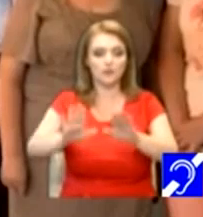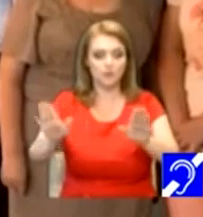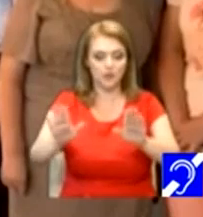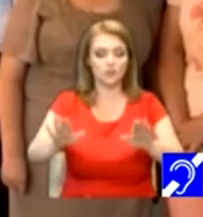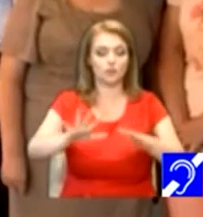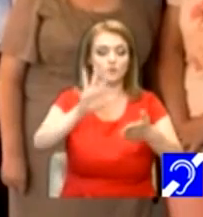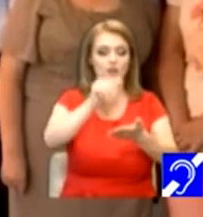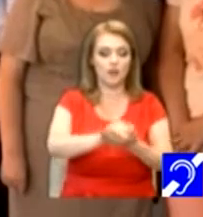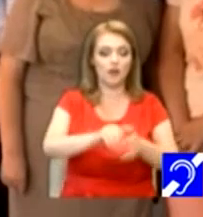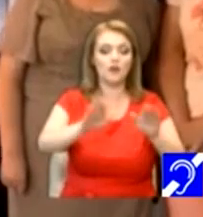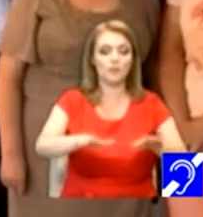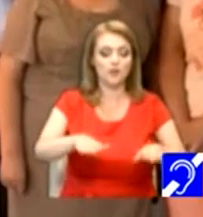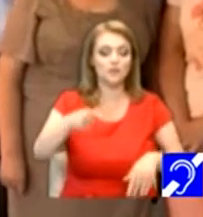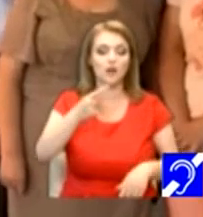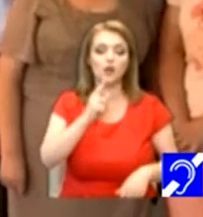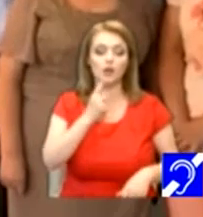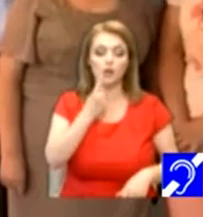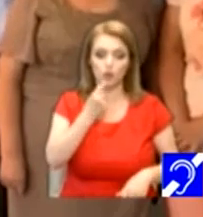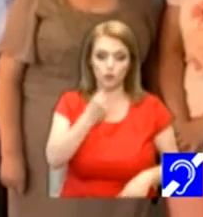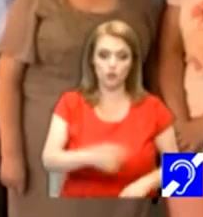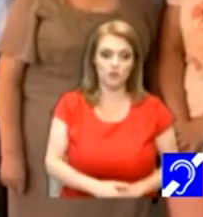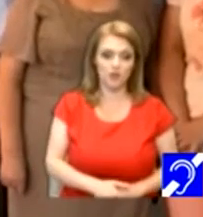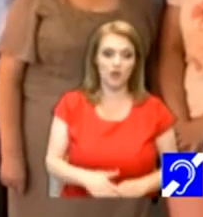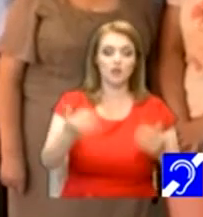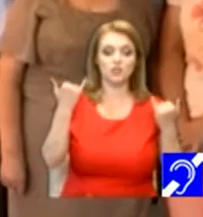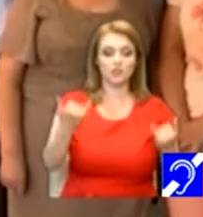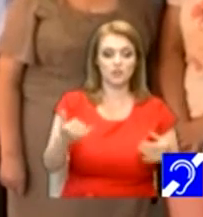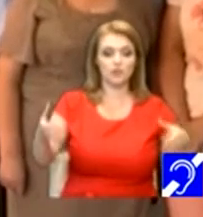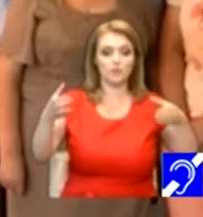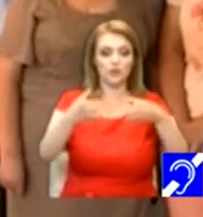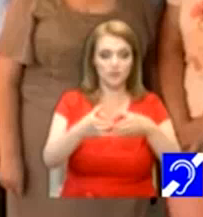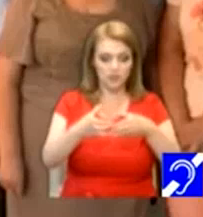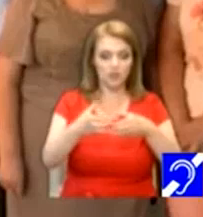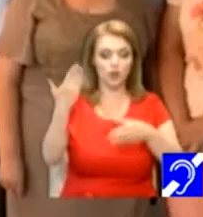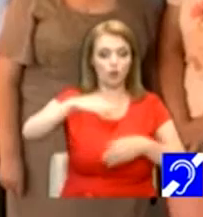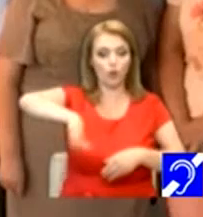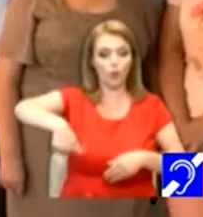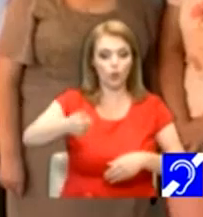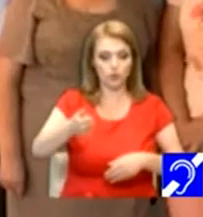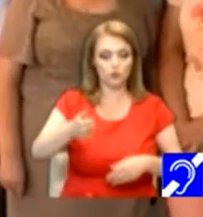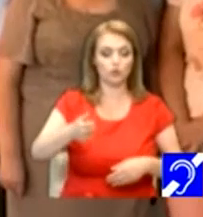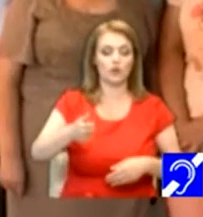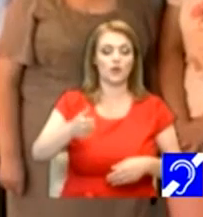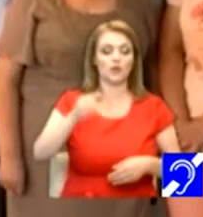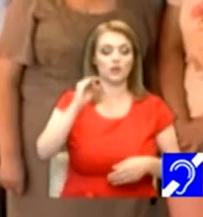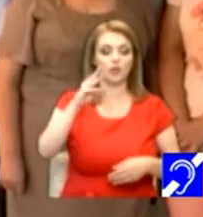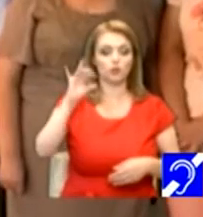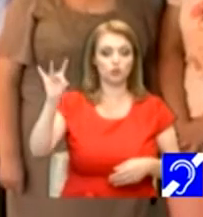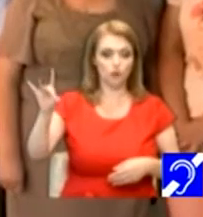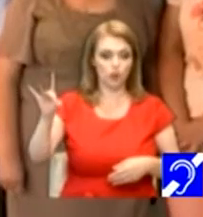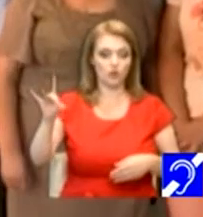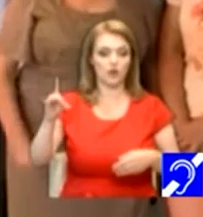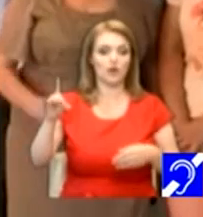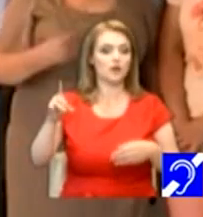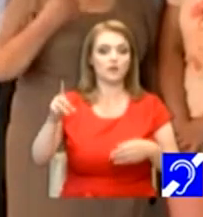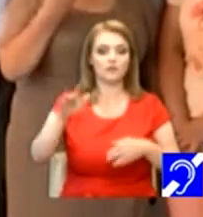nouă putere a comuniștilor, socialiștilor sau partidului hoțului Șor, care a devalizat sistemul bancar în Republica